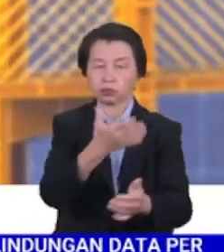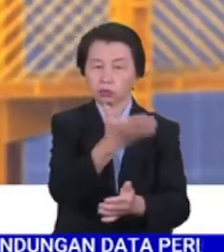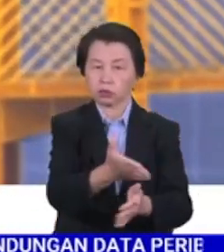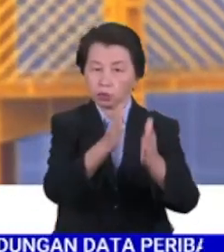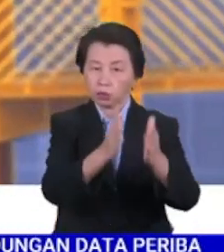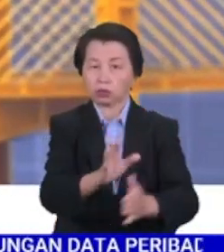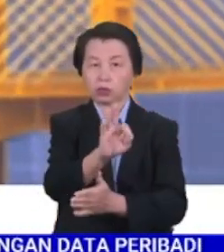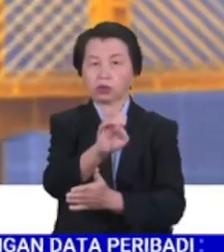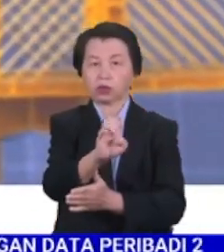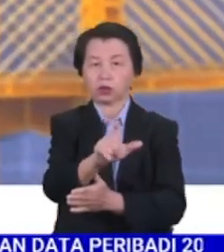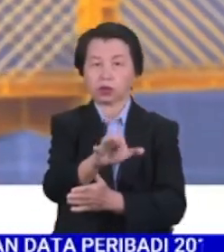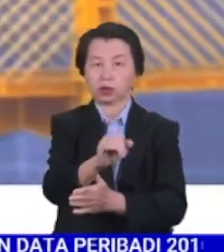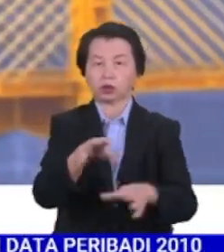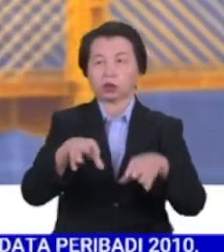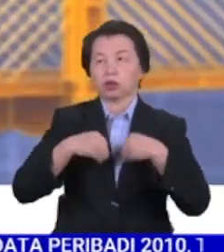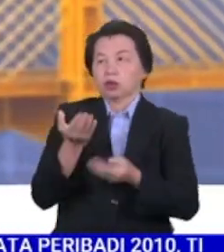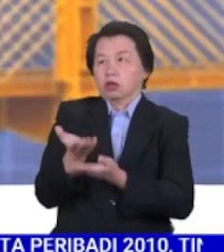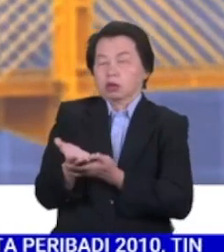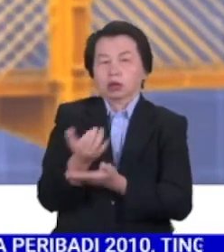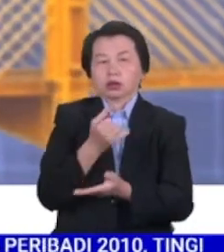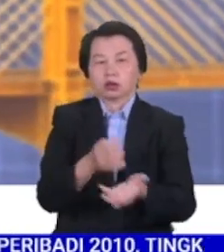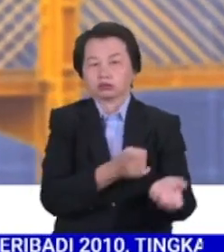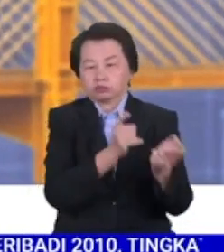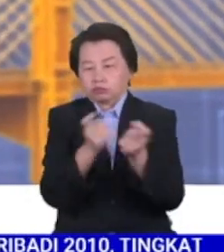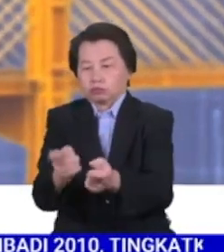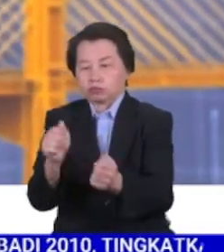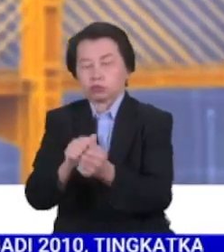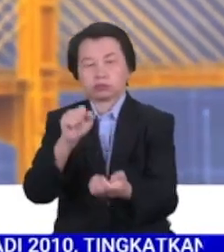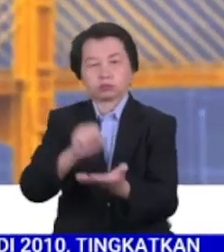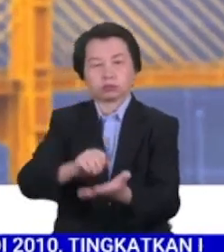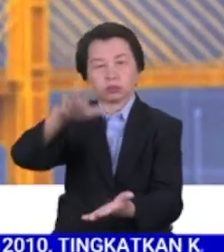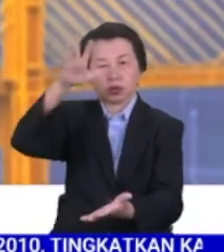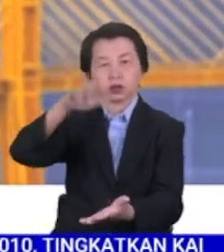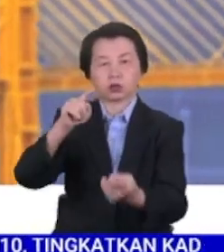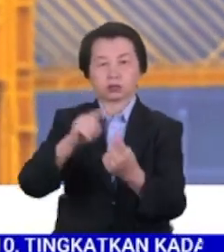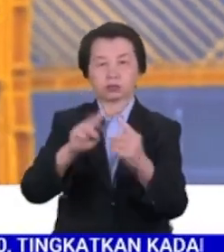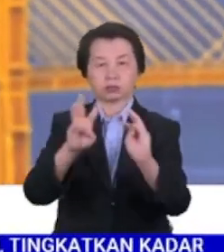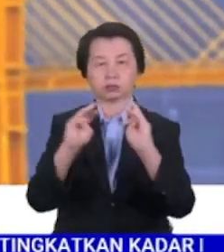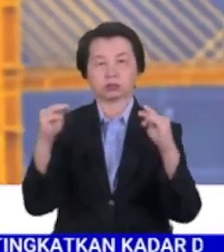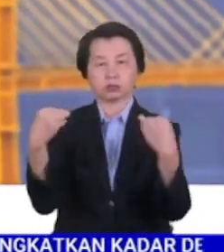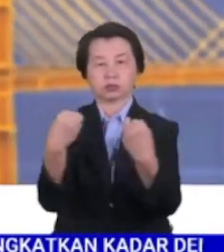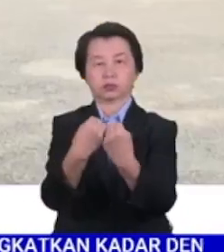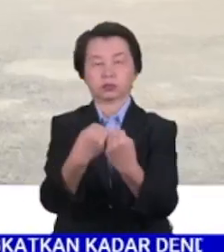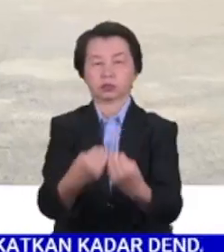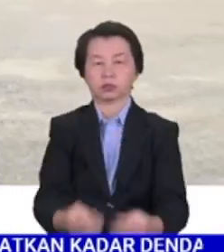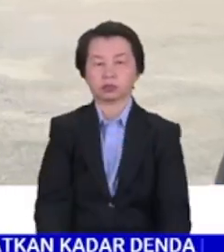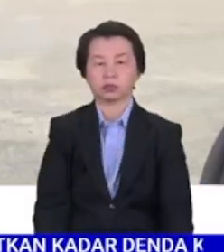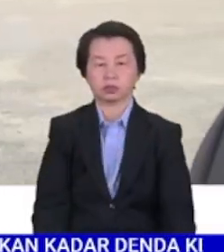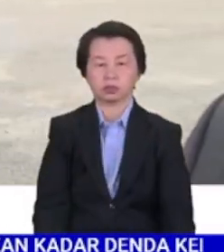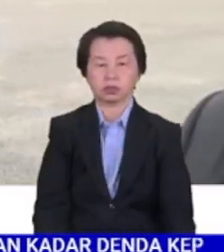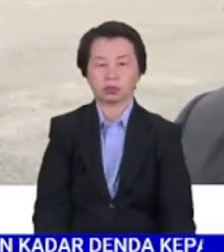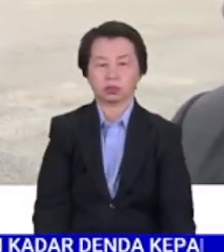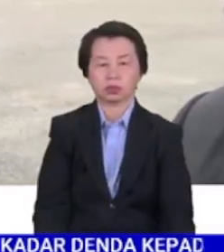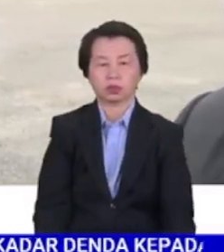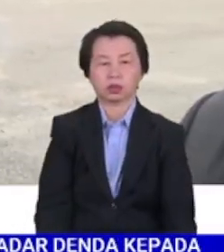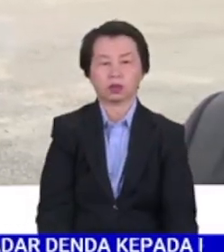Felda daripada golongan penerima kepada penyumbang dana kekayaan kepada masyarakat.